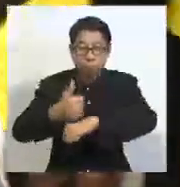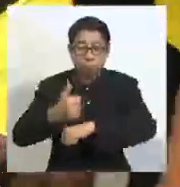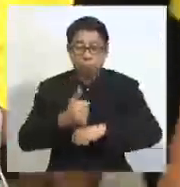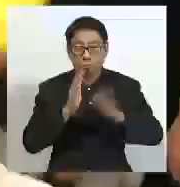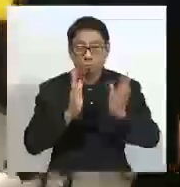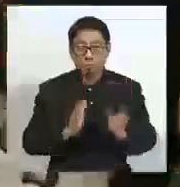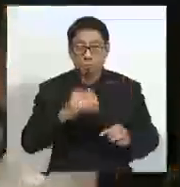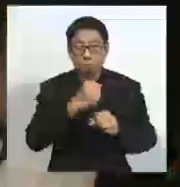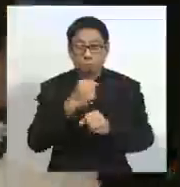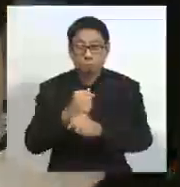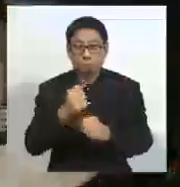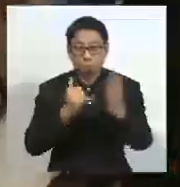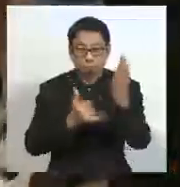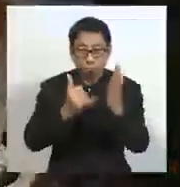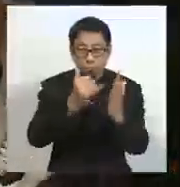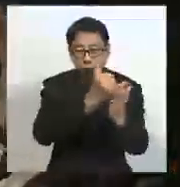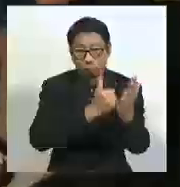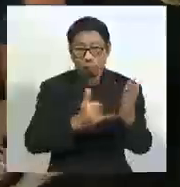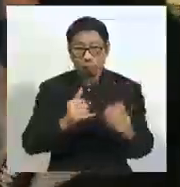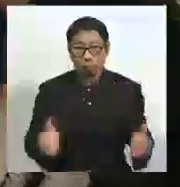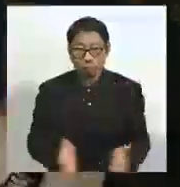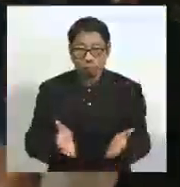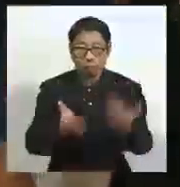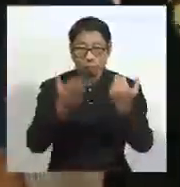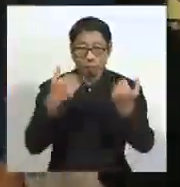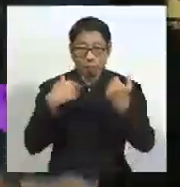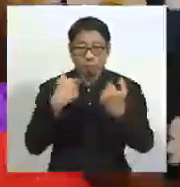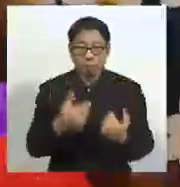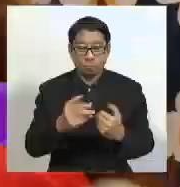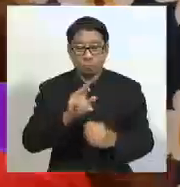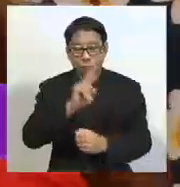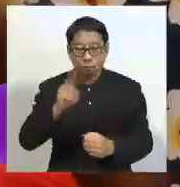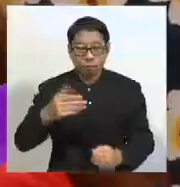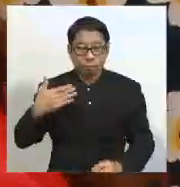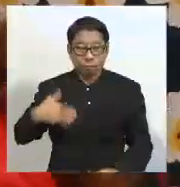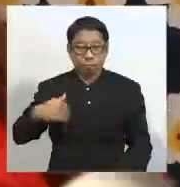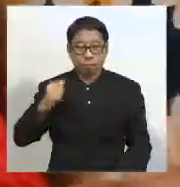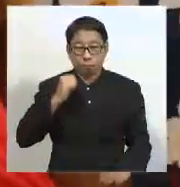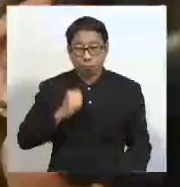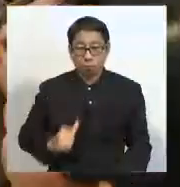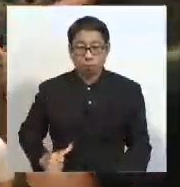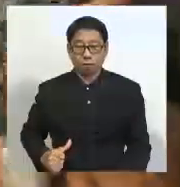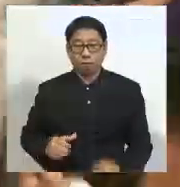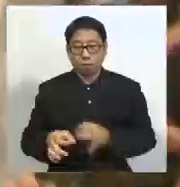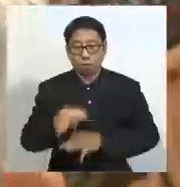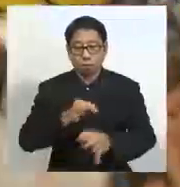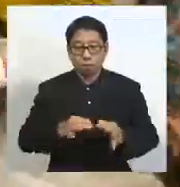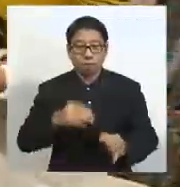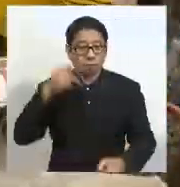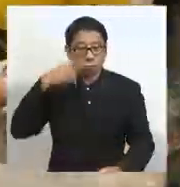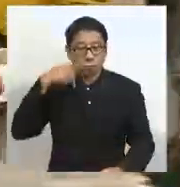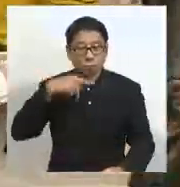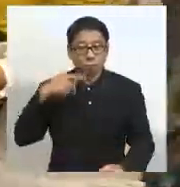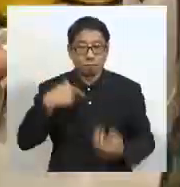ทำงานยังคงลงพื้นที่อยู่เลยนะคะไปรณรงค์เรื่องของการใช้ถุงผ้าแทนถุงพลาสติกเมื่อวานนี้ลงพื้